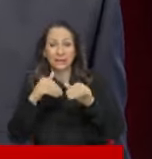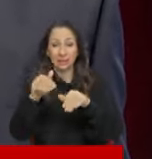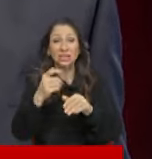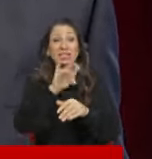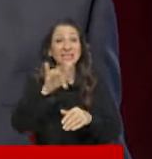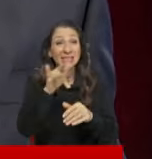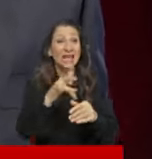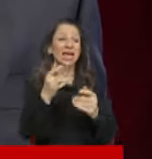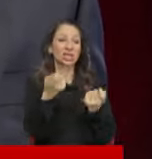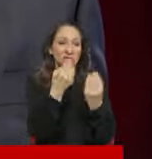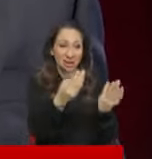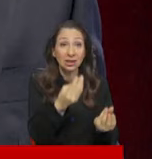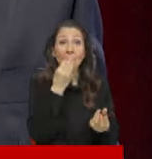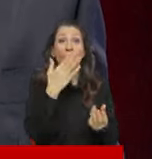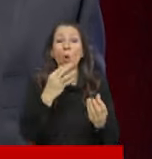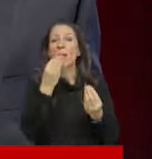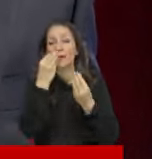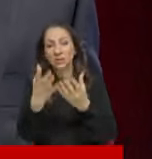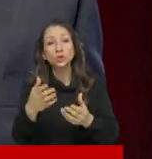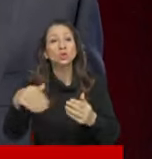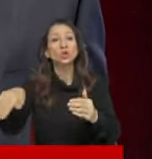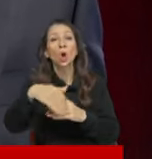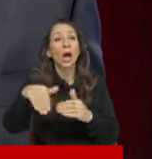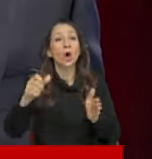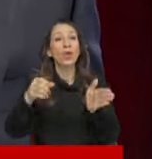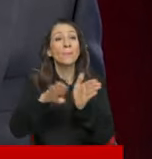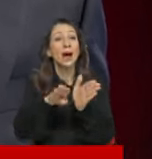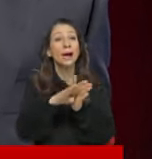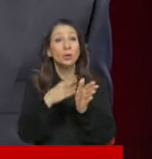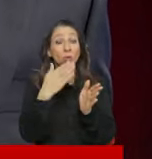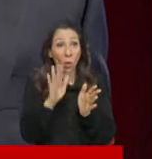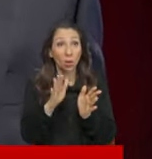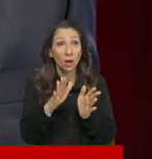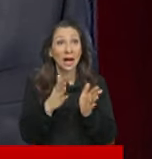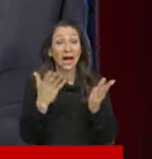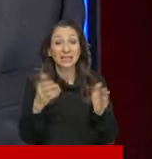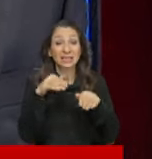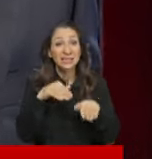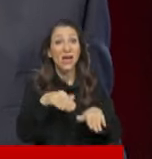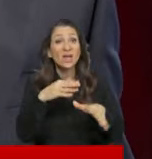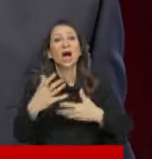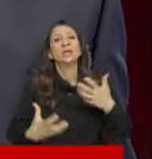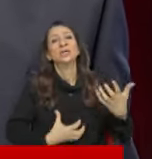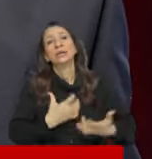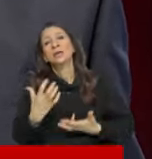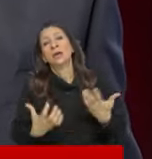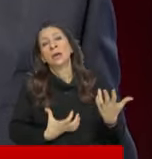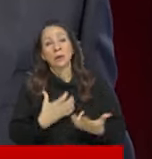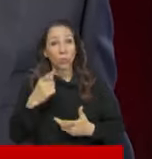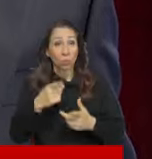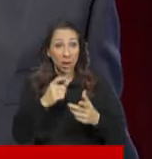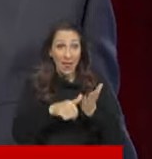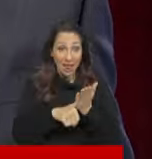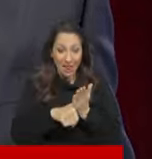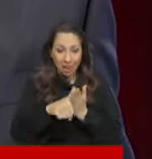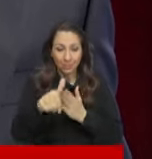iş vereceğiz aş olmayan aş vereceğiz sokaktaki otoparkları otopark yok Daha doğrusu artık trafik çileğe dönüşmüş durumda bunların